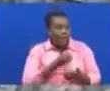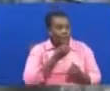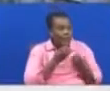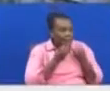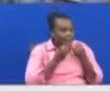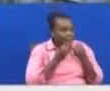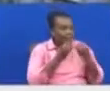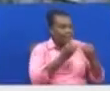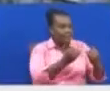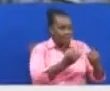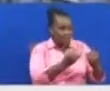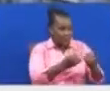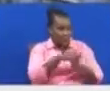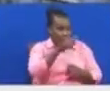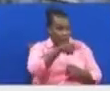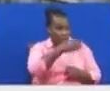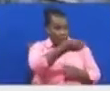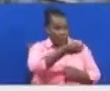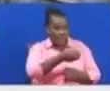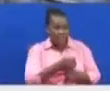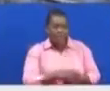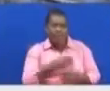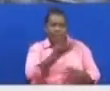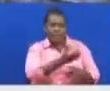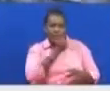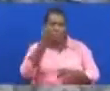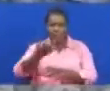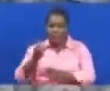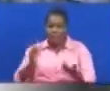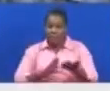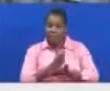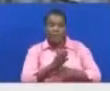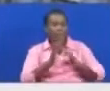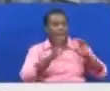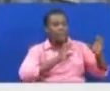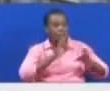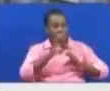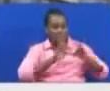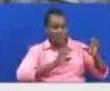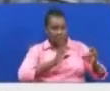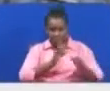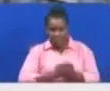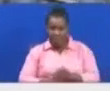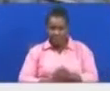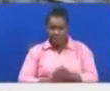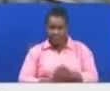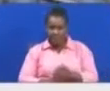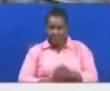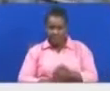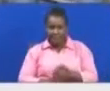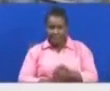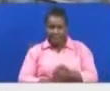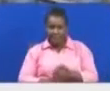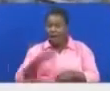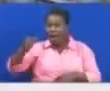maeneo ya vijijini wanapata taarifa mbalimbali kwa kutumia mawasiliano yaliyopelekwa na mengi yao ambayo yamepelekwa pia na mfuko wa